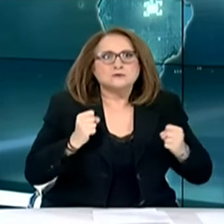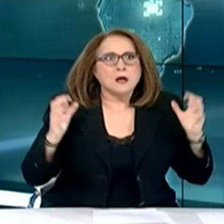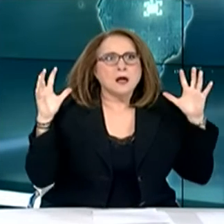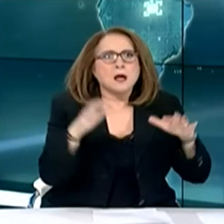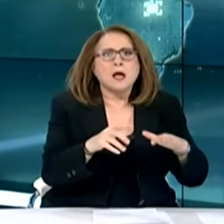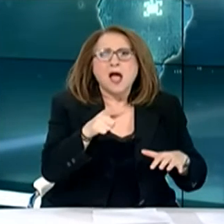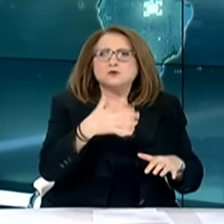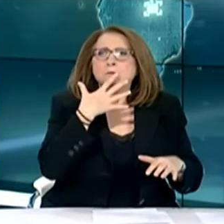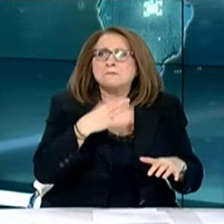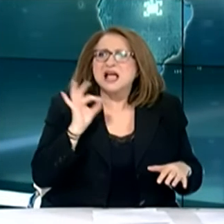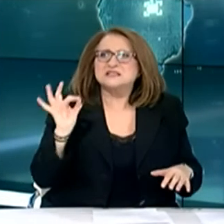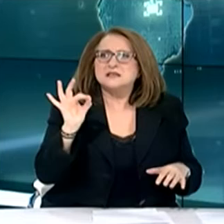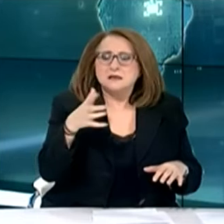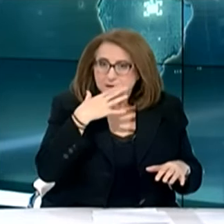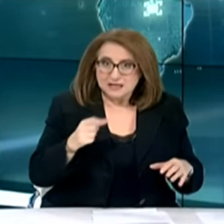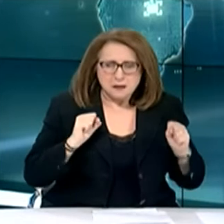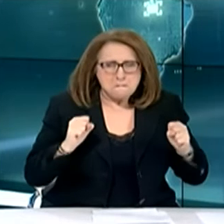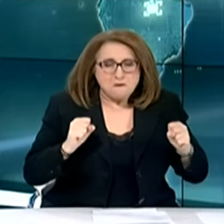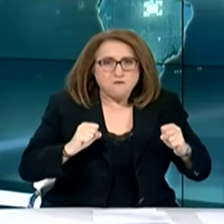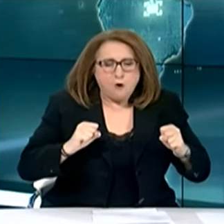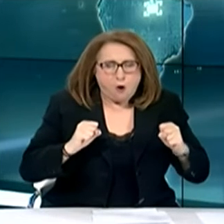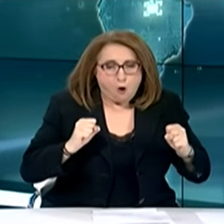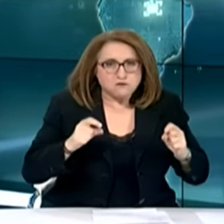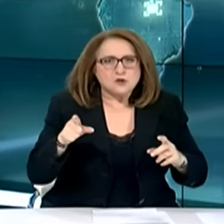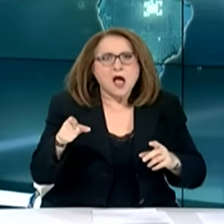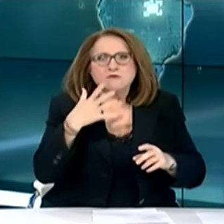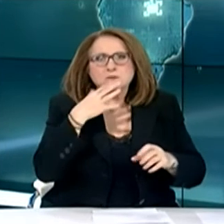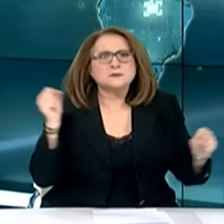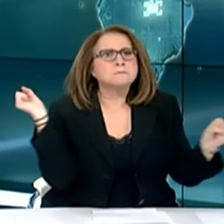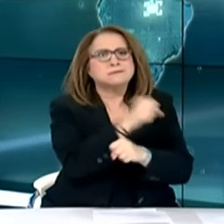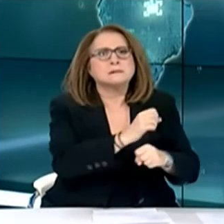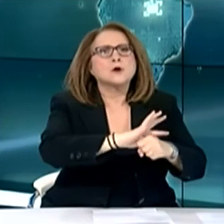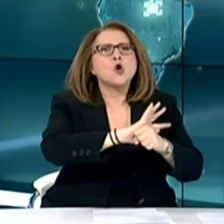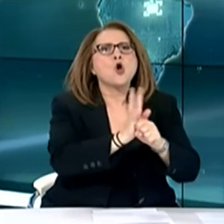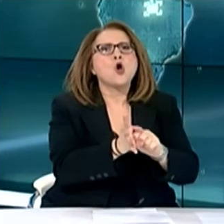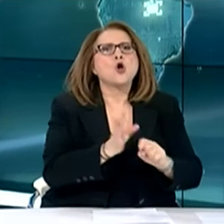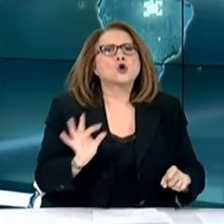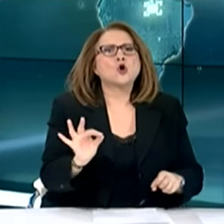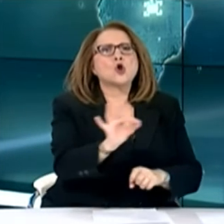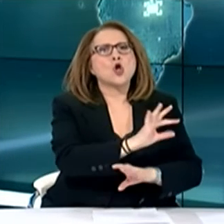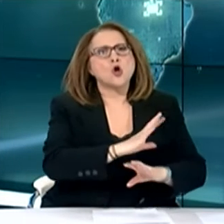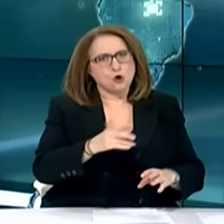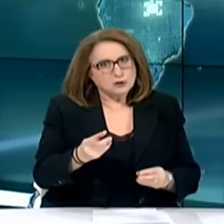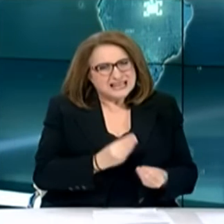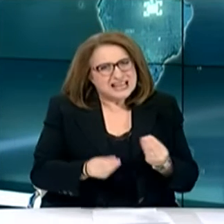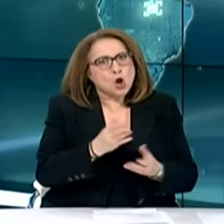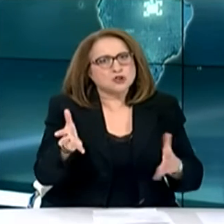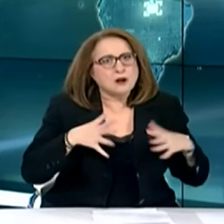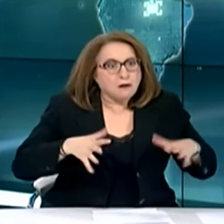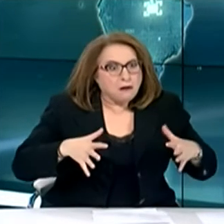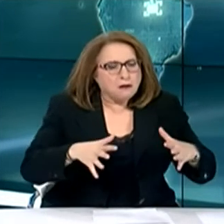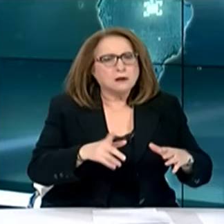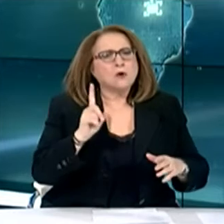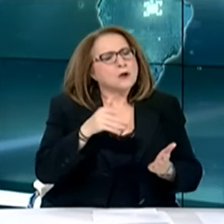και του πανικού είναι χειρότερη από την επιδημία του ιού. Πρέπει όλοι να το αισθανθούμε μέσα μας αυτό και να αποφύγουμε το συνωστισμό όπου